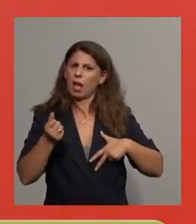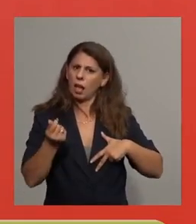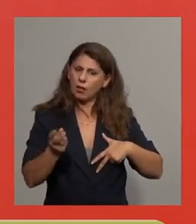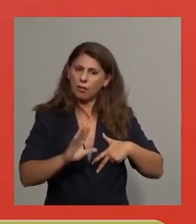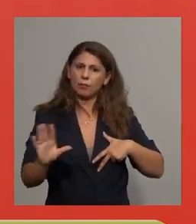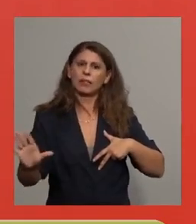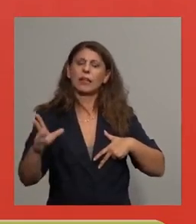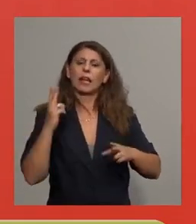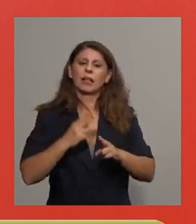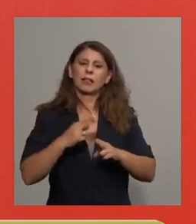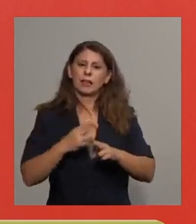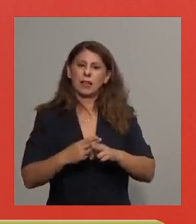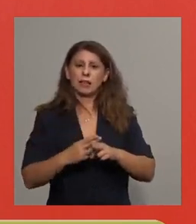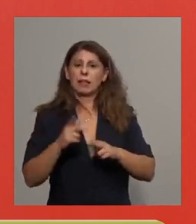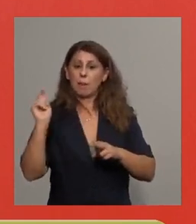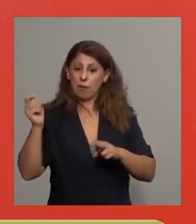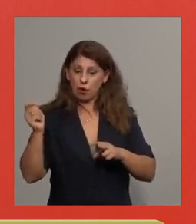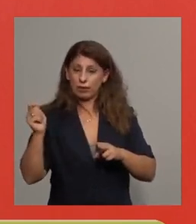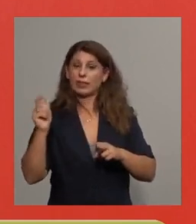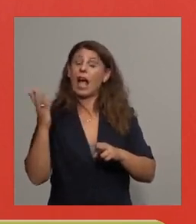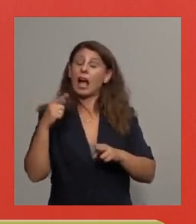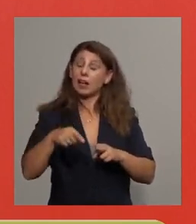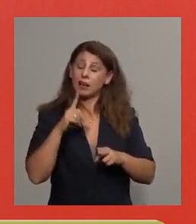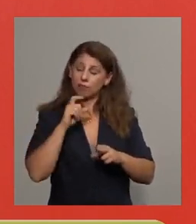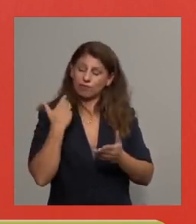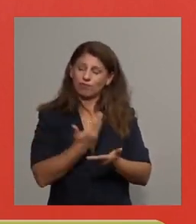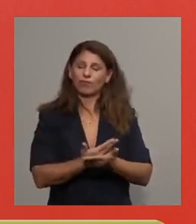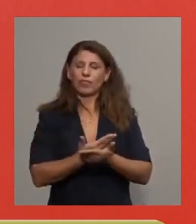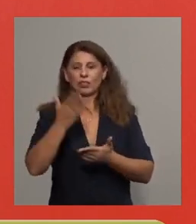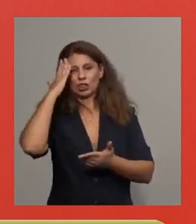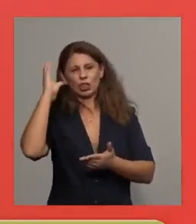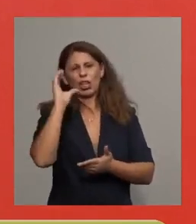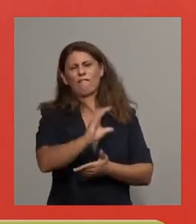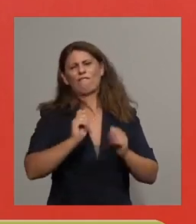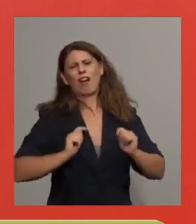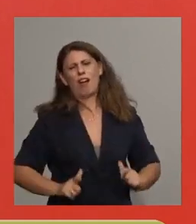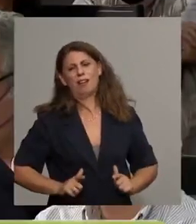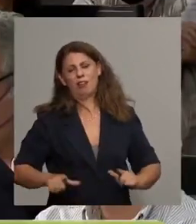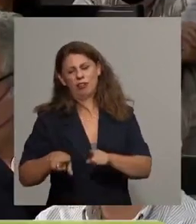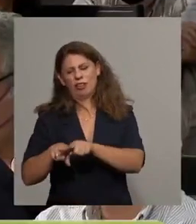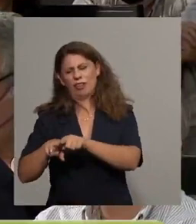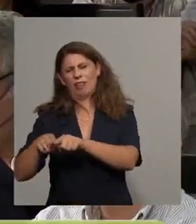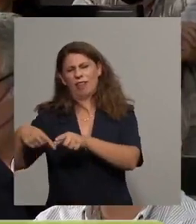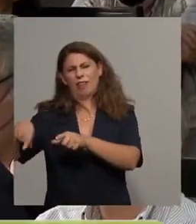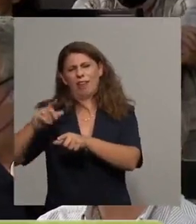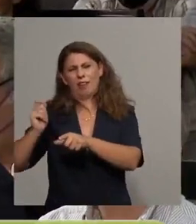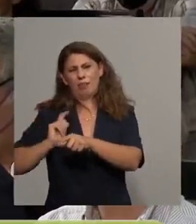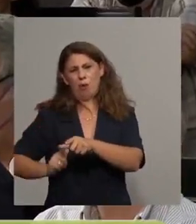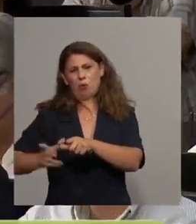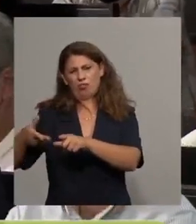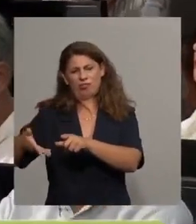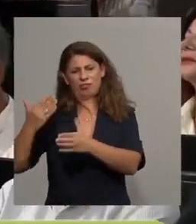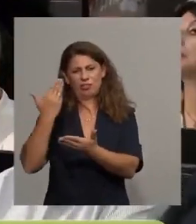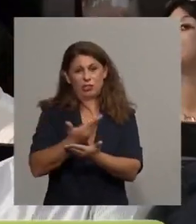αριθμητικά και κυρίως πολιτικά, αν αυτό απαιτήσει το κεφάλαιο και η σύμμαχή του. Και αυτό το